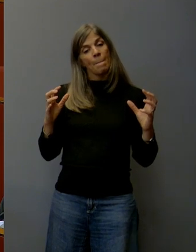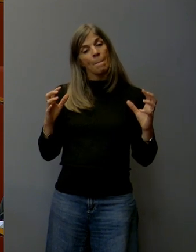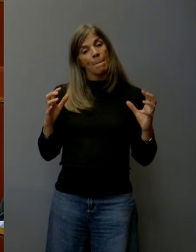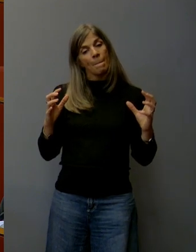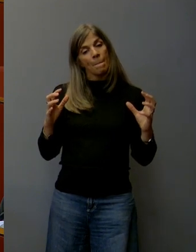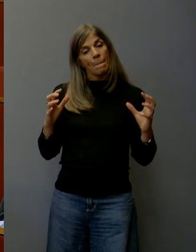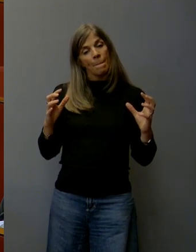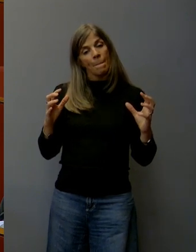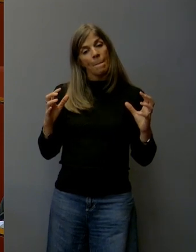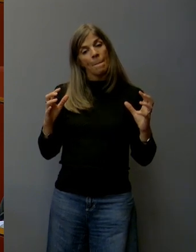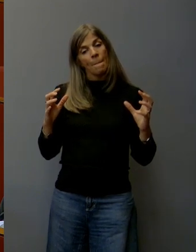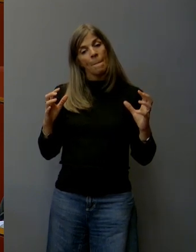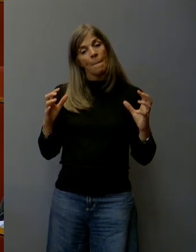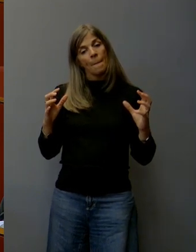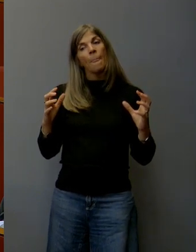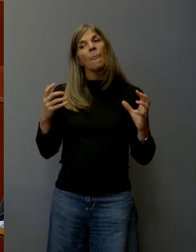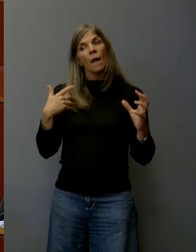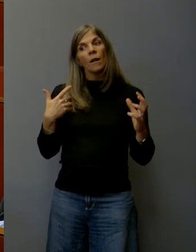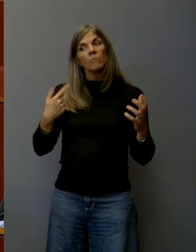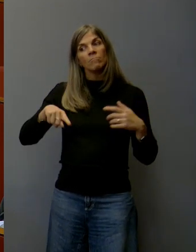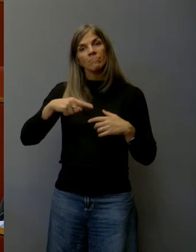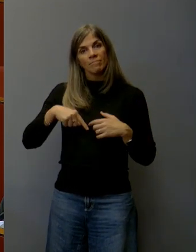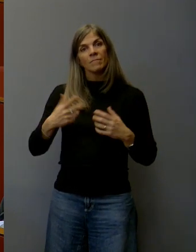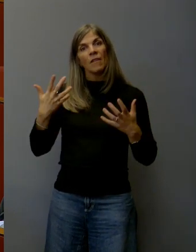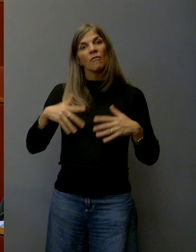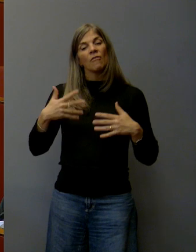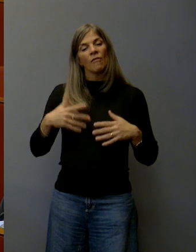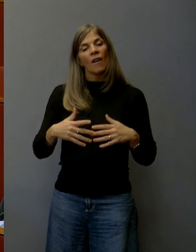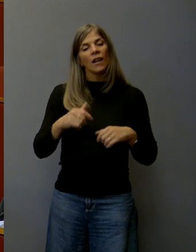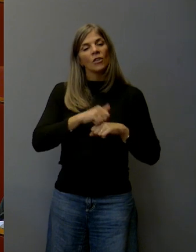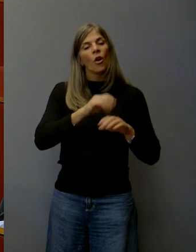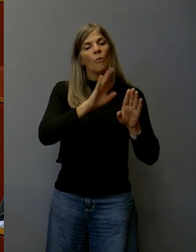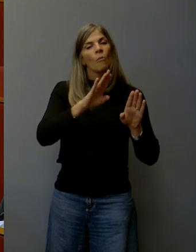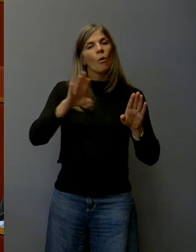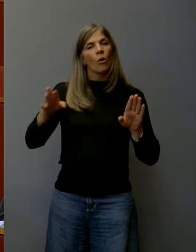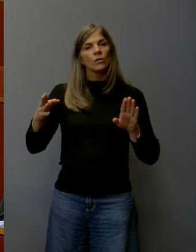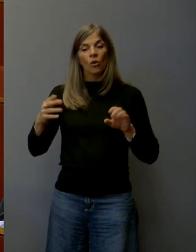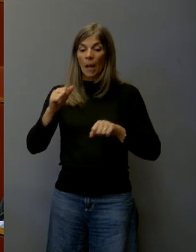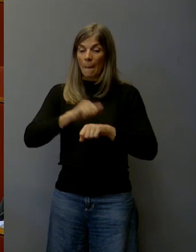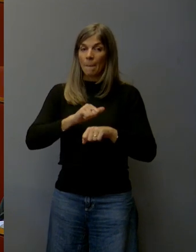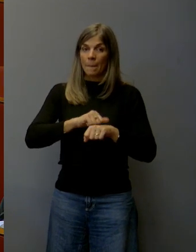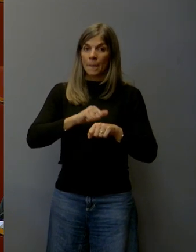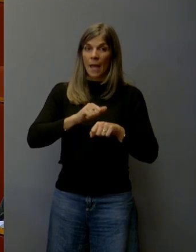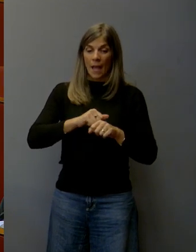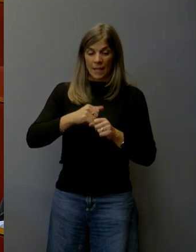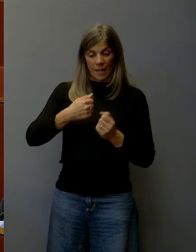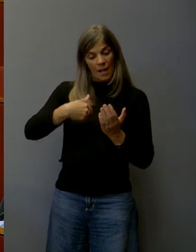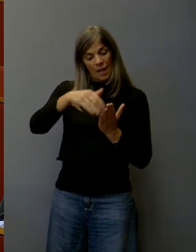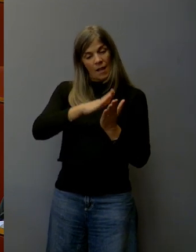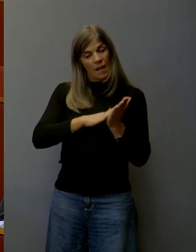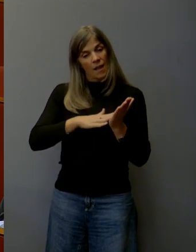fatto questa realizzato questa mostra sulle pietre litografiche con cui le latte venivano